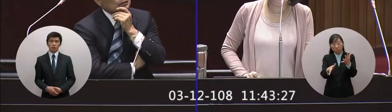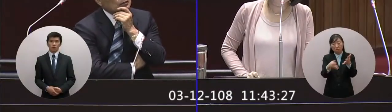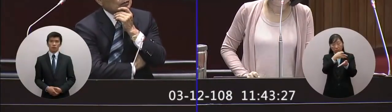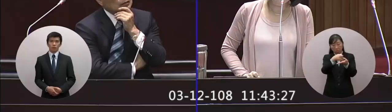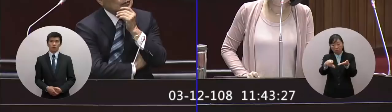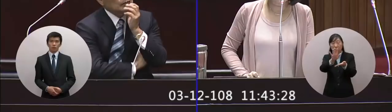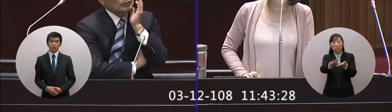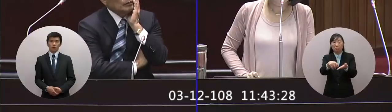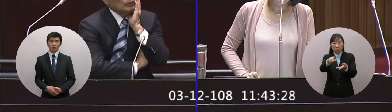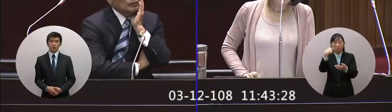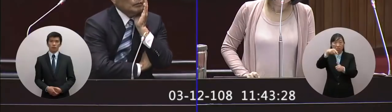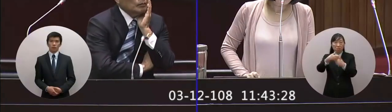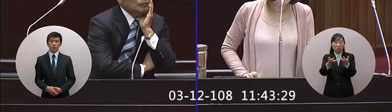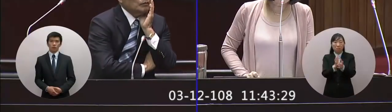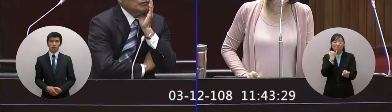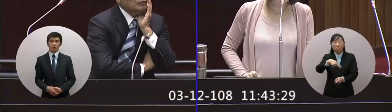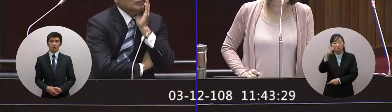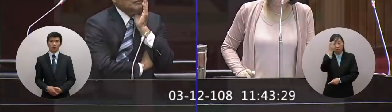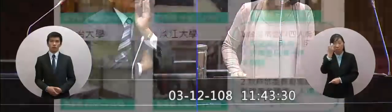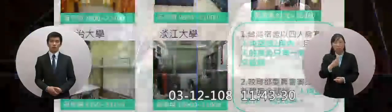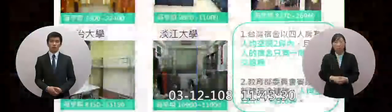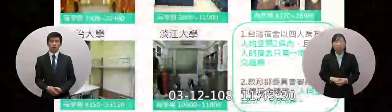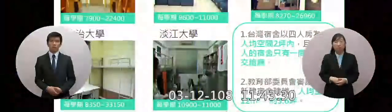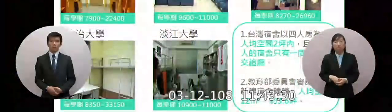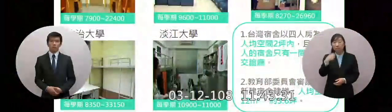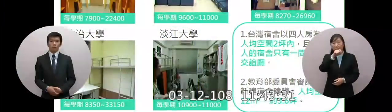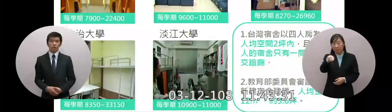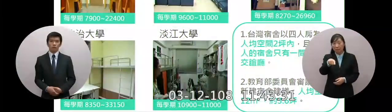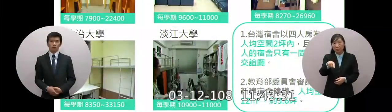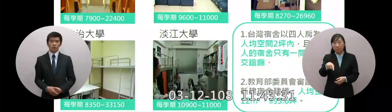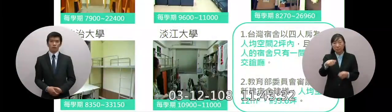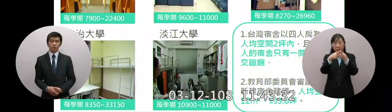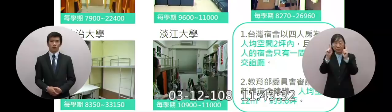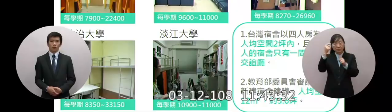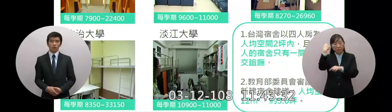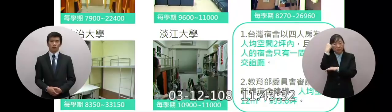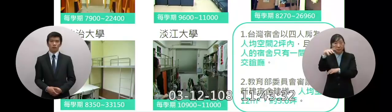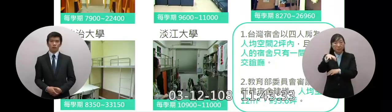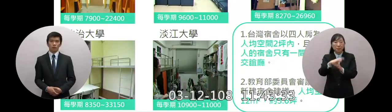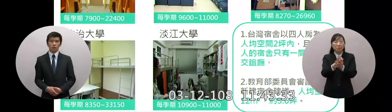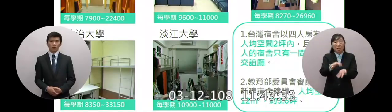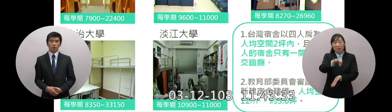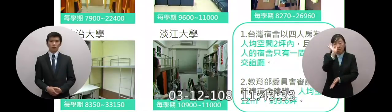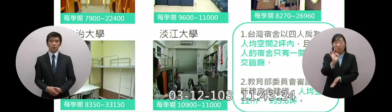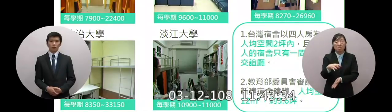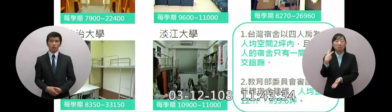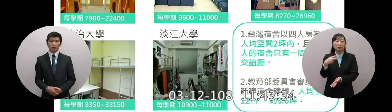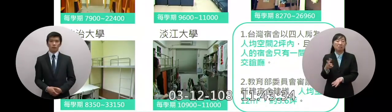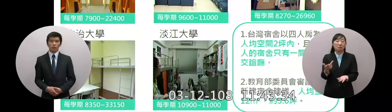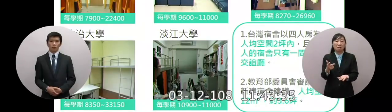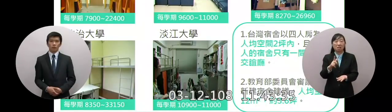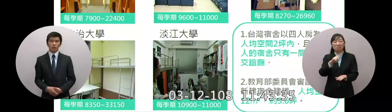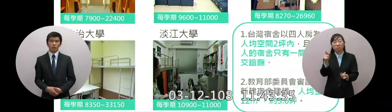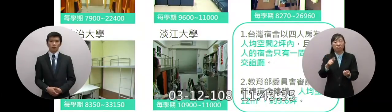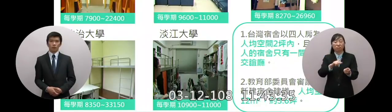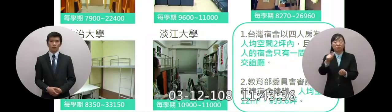去盘点。好，下一页，台湾的宿舍物不美价不廉，收费是不菲的。报告院